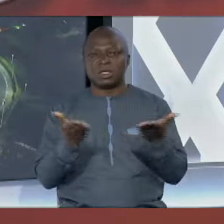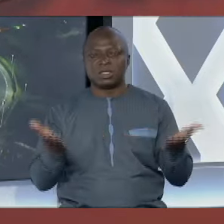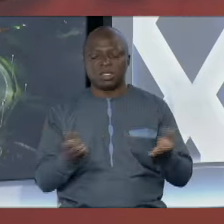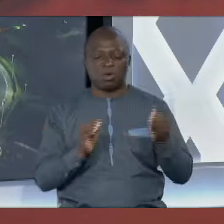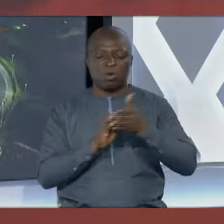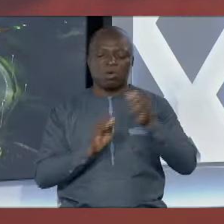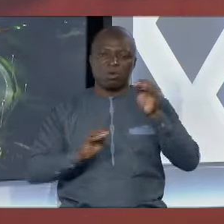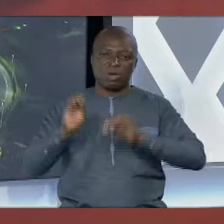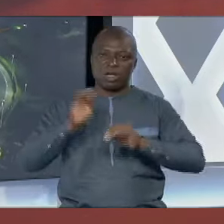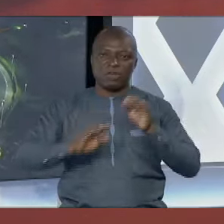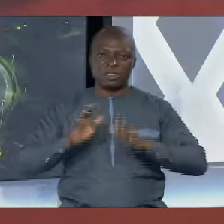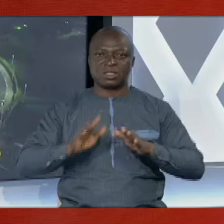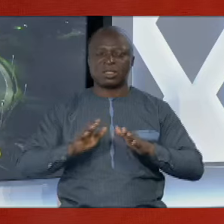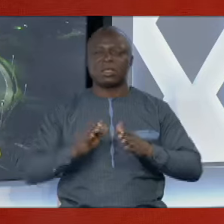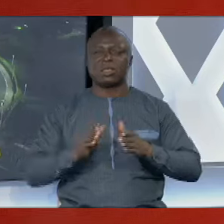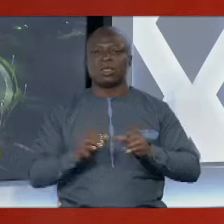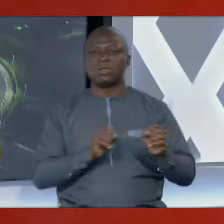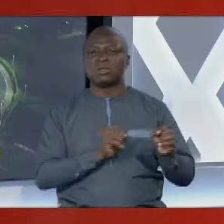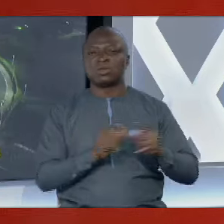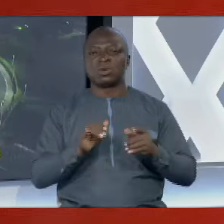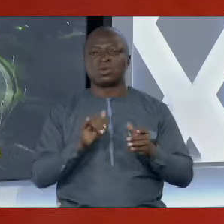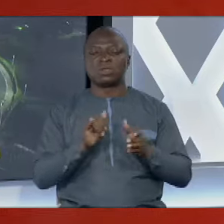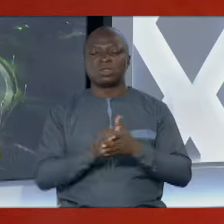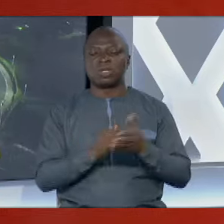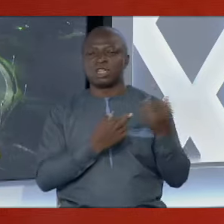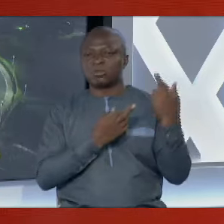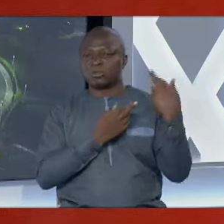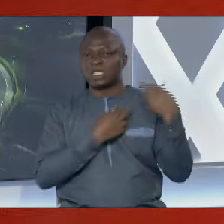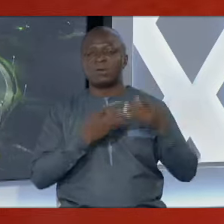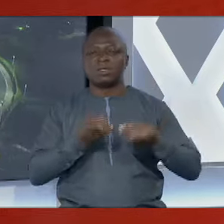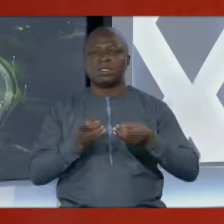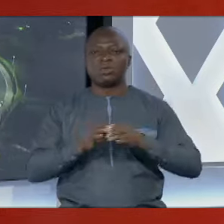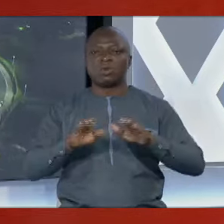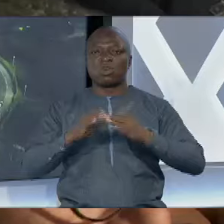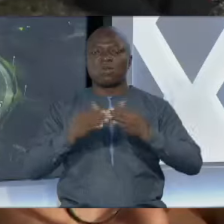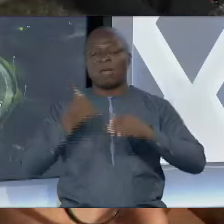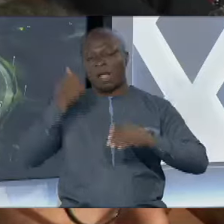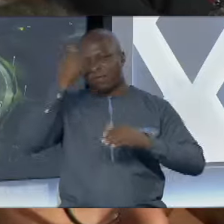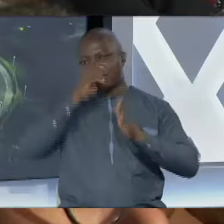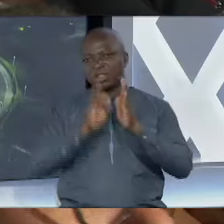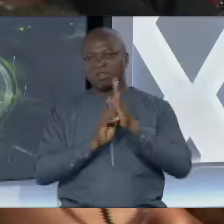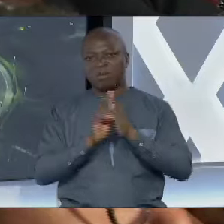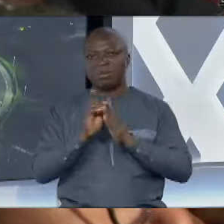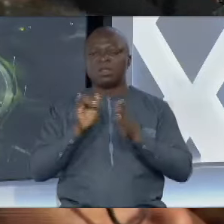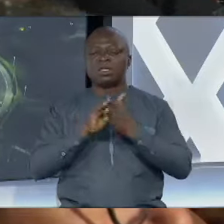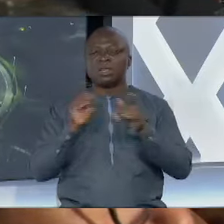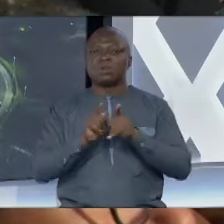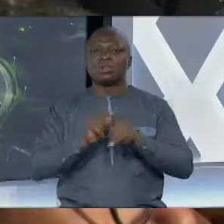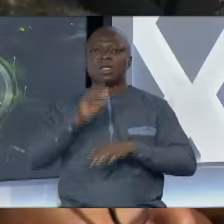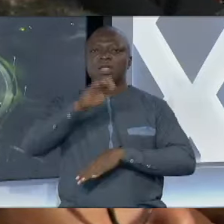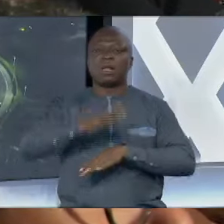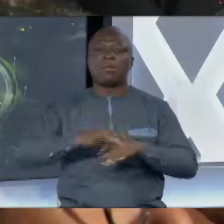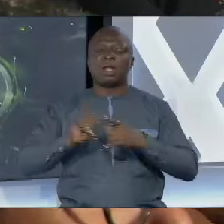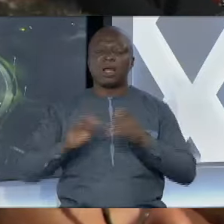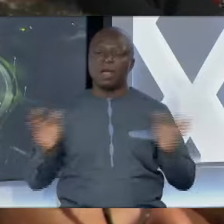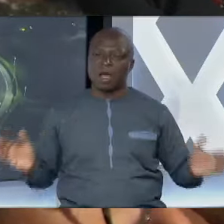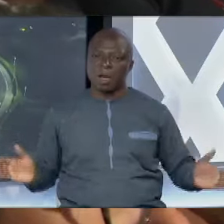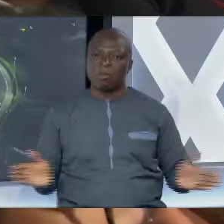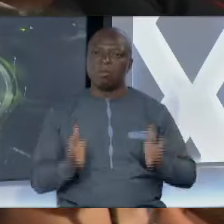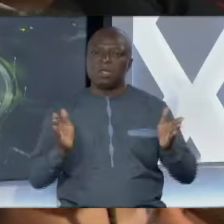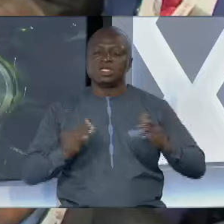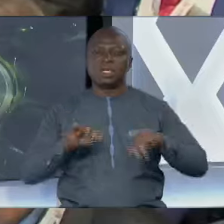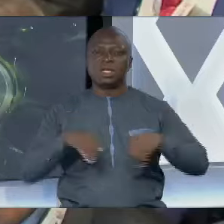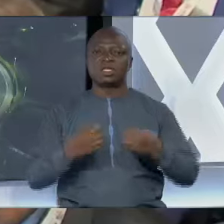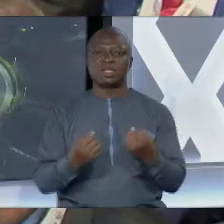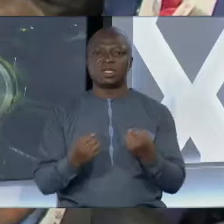investit. Selon Mouna Kadiri, directrice du Club Afrique Développement, c'est aussi un appel à mobiliser les énergies